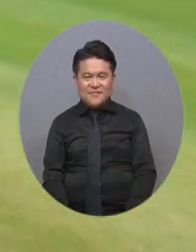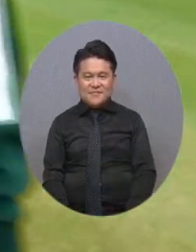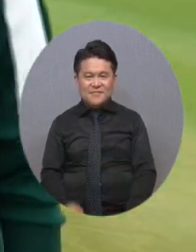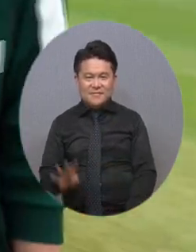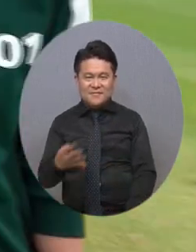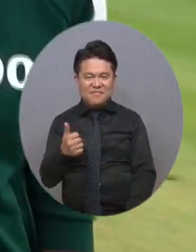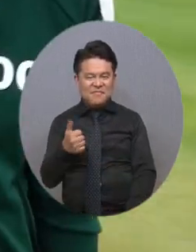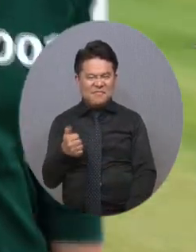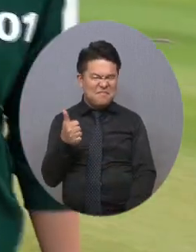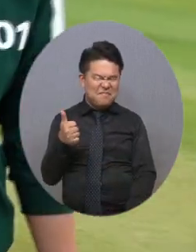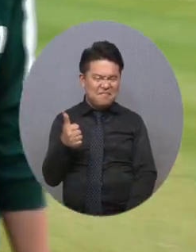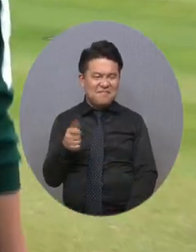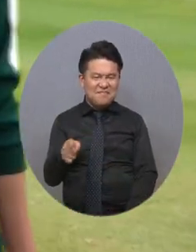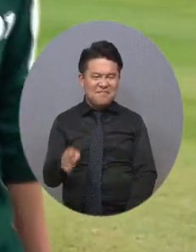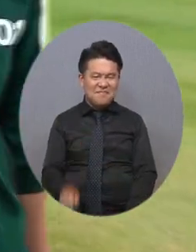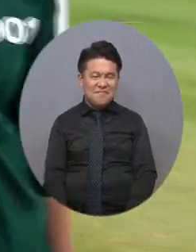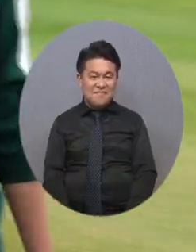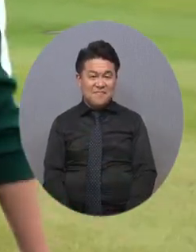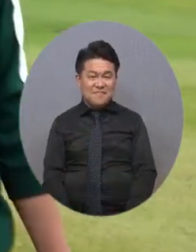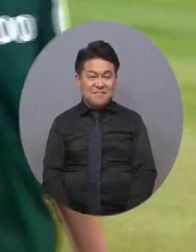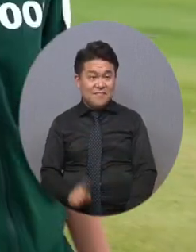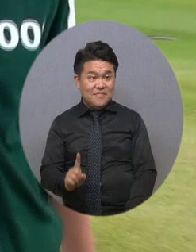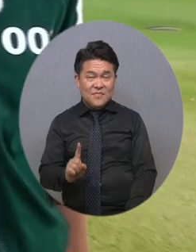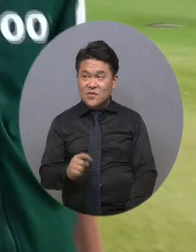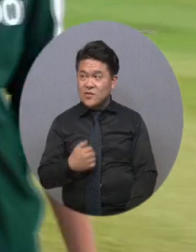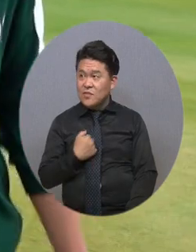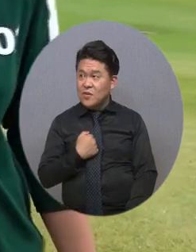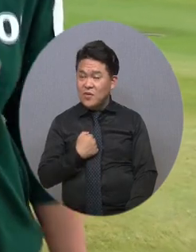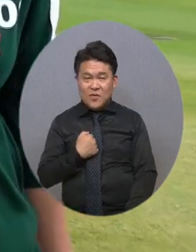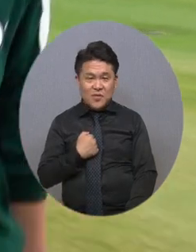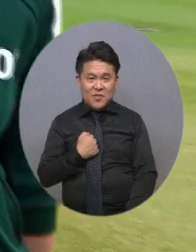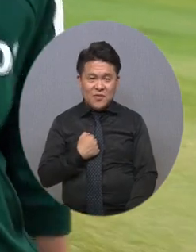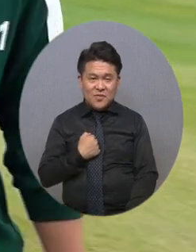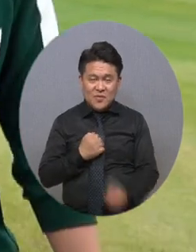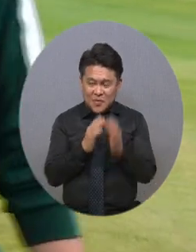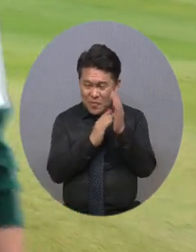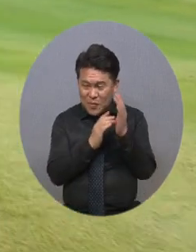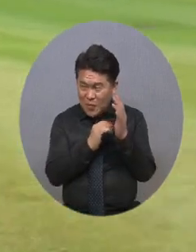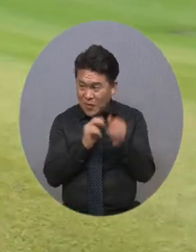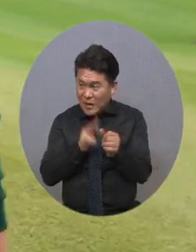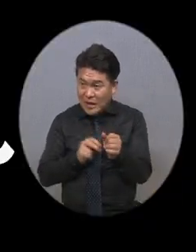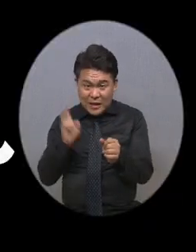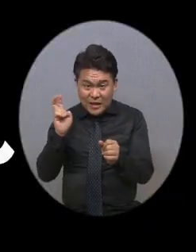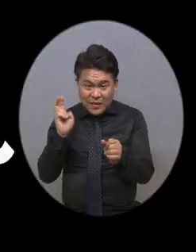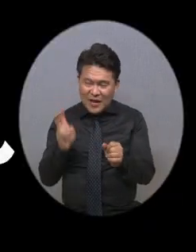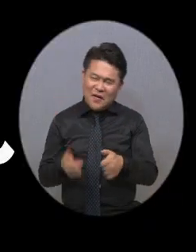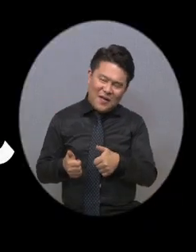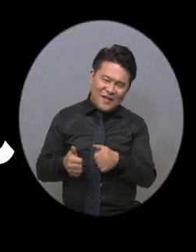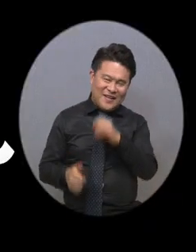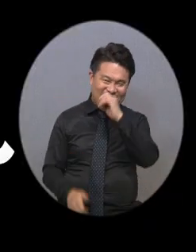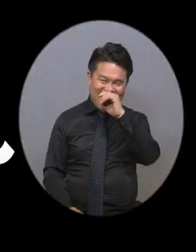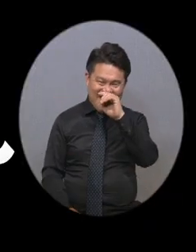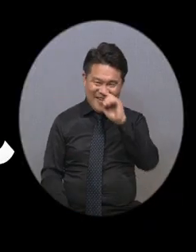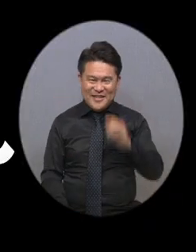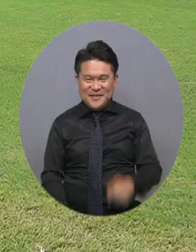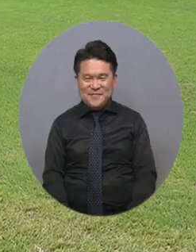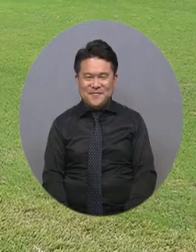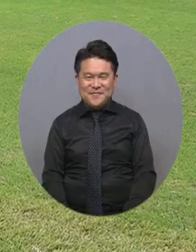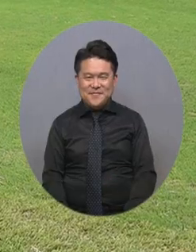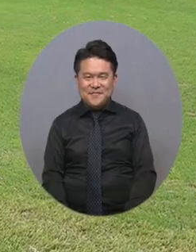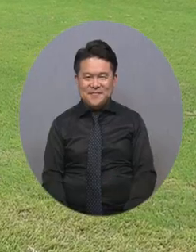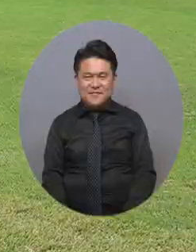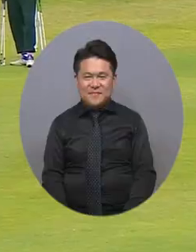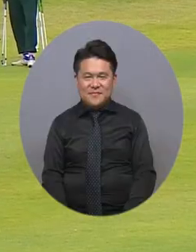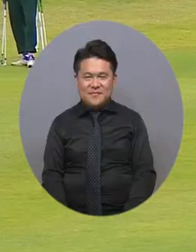455번. 455번 혹시 X맨인가요? 455번 진짜 정가 정이 가지 않아? 완전 정가요. 손이 가요 손이 가.